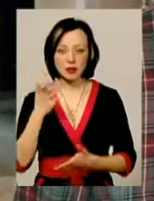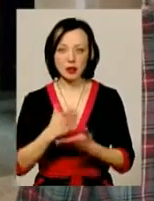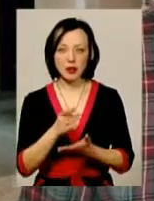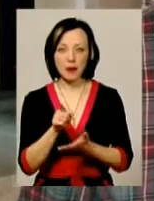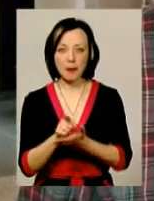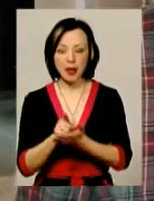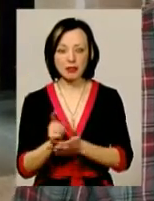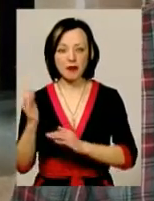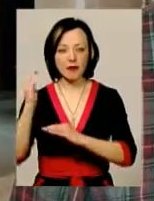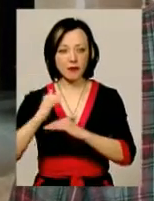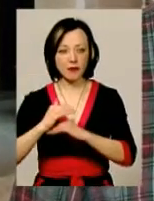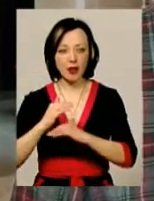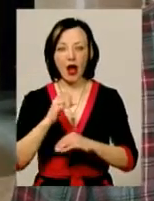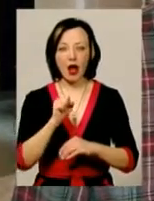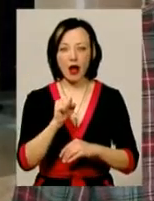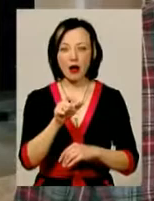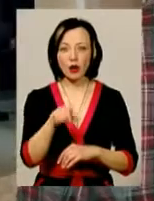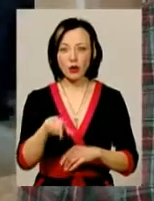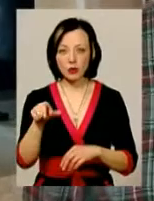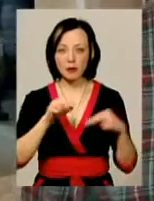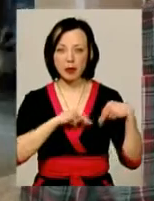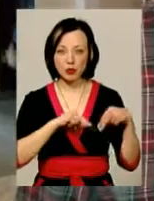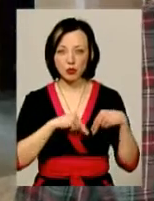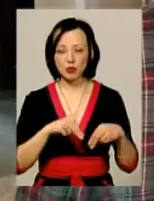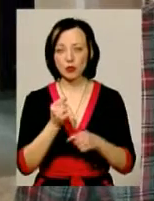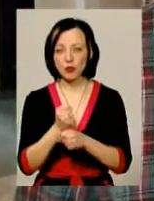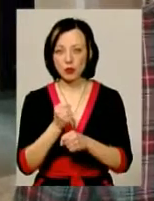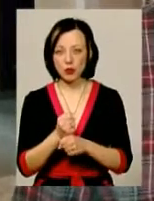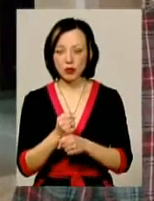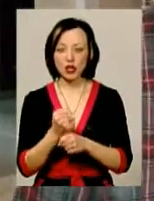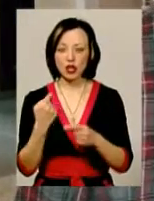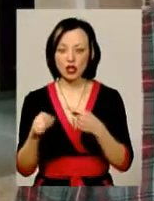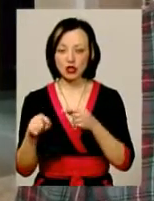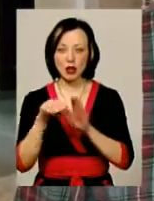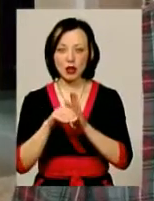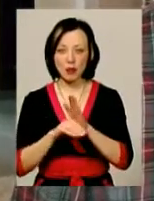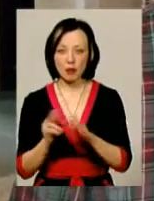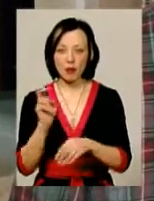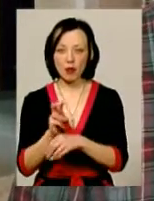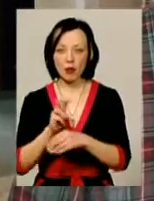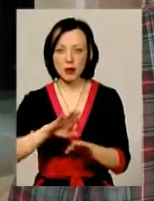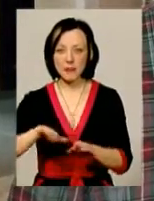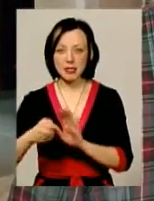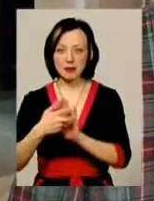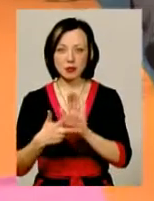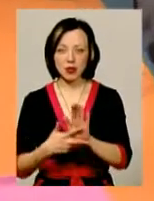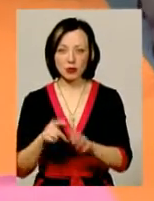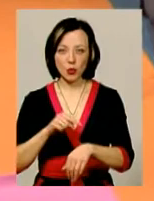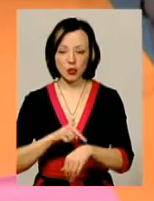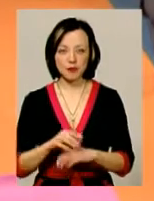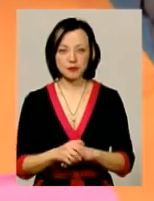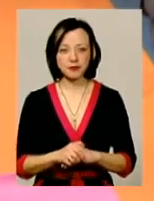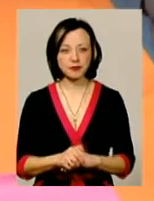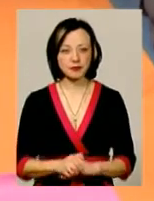знаходяться на пенсії, люди, які знаходяться, працюють на роботах, тобто в них вже інший графік, вони приходять після 18-ї години.